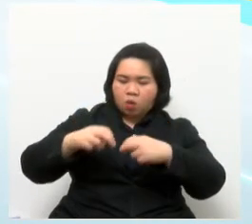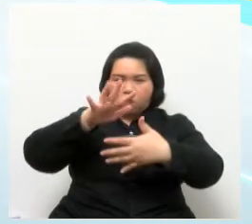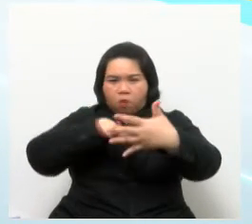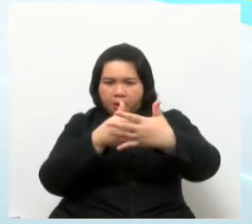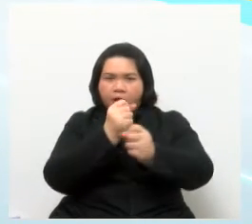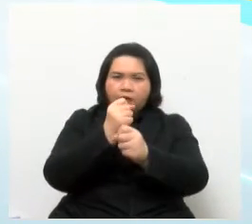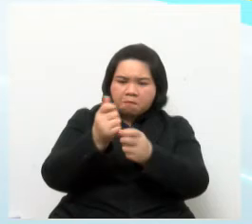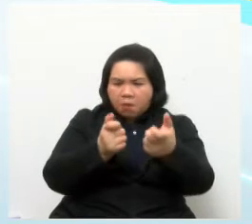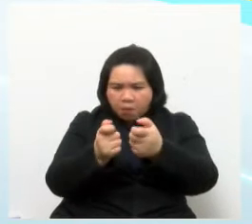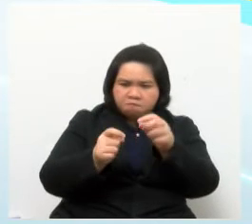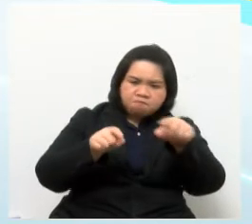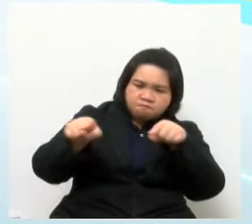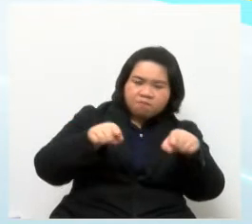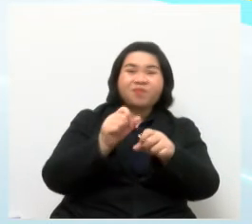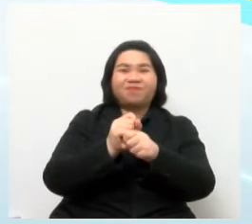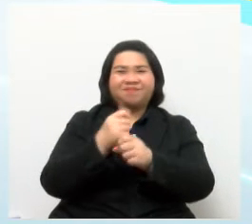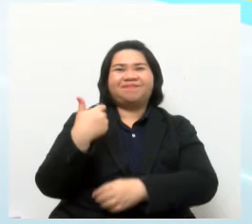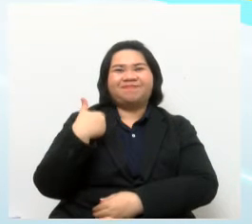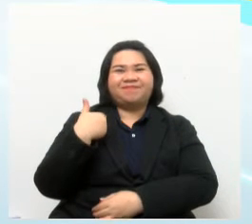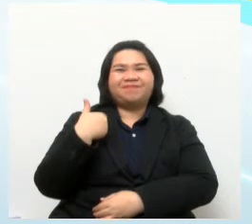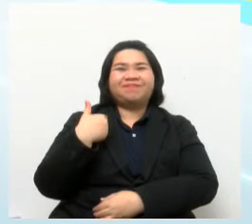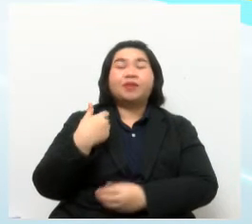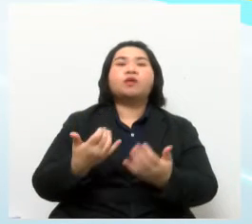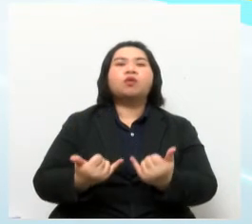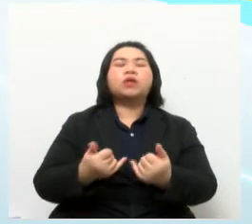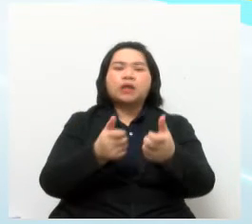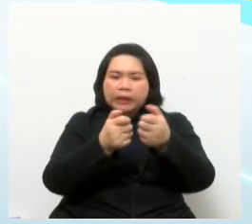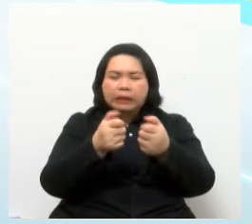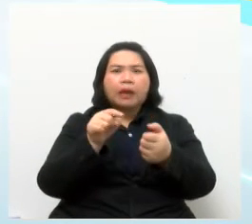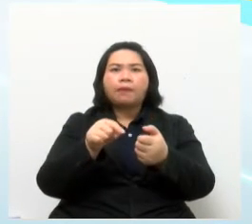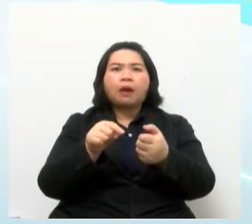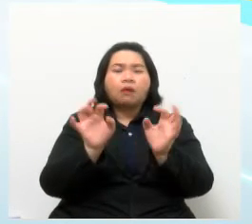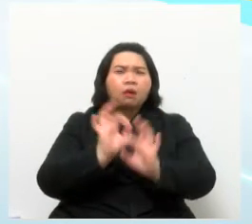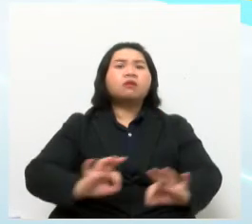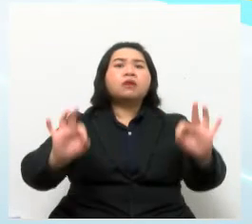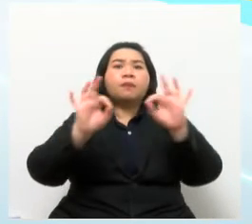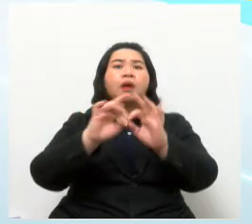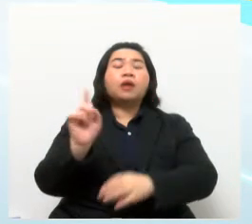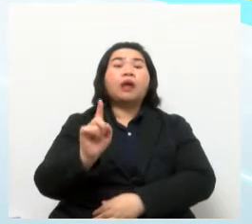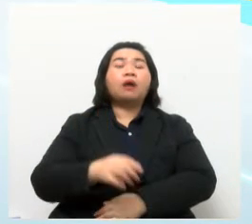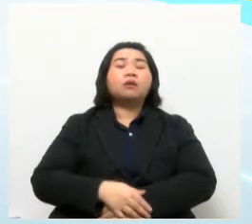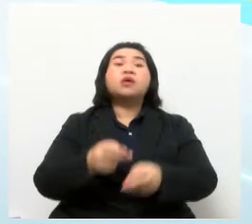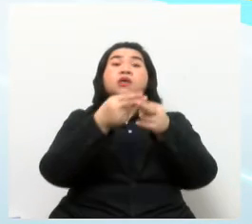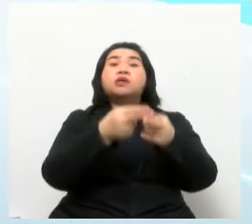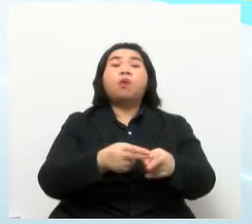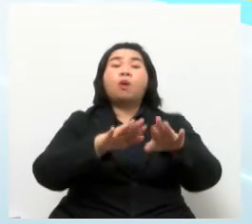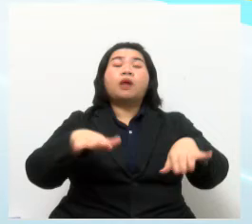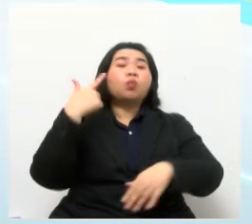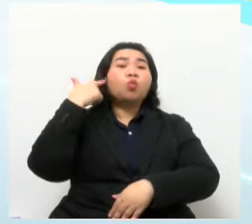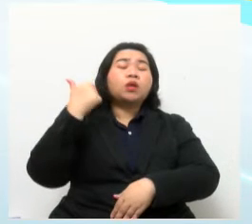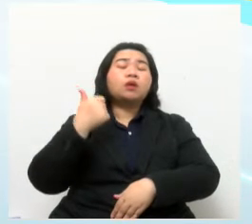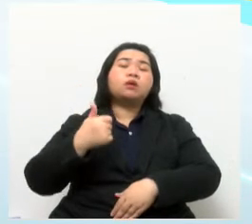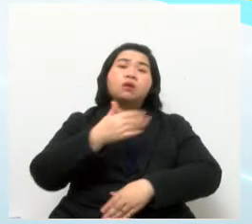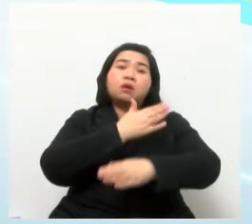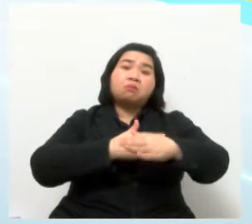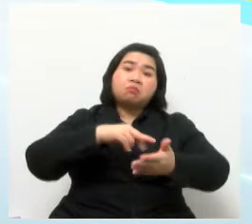การจัดการได้เป็นอย่างดีด้วยนะคะและที่สำคัญกีฬาประเภทนี้ก็ไม่ได้จำกัดอยู่ค่ะแค่ว่าสำหรับนักเรียนปกติหรือเด็กปกติเท่านั้น